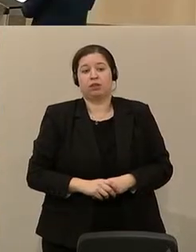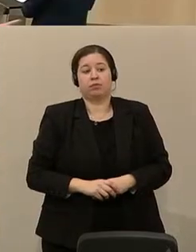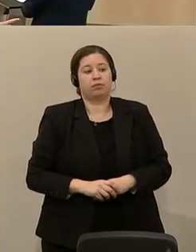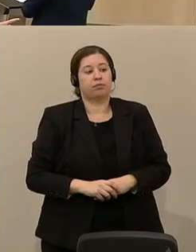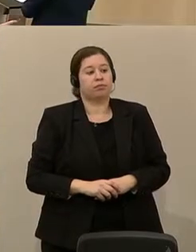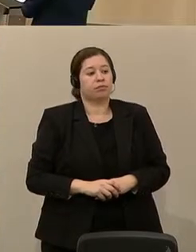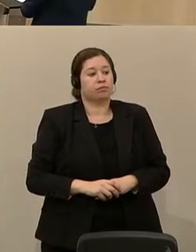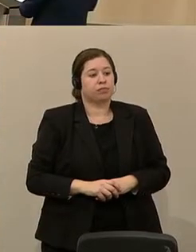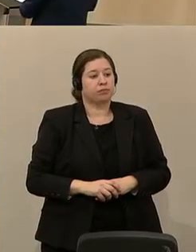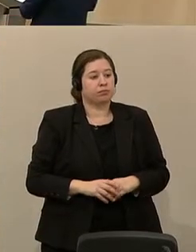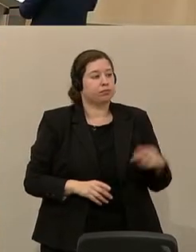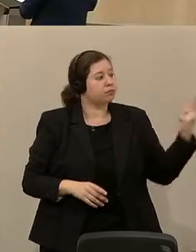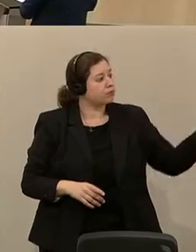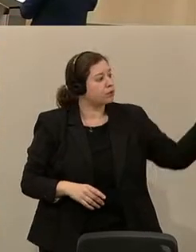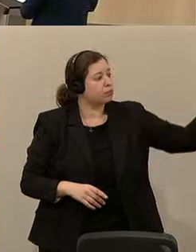Ich habe eine.